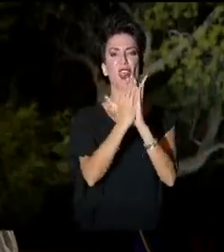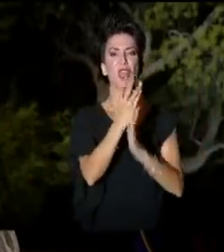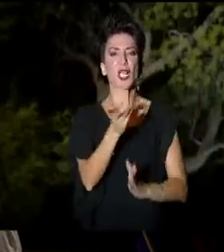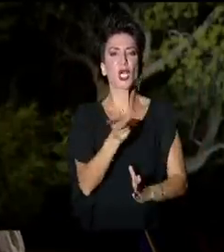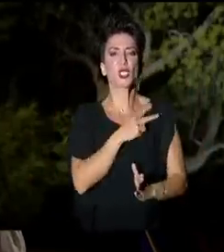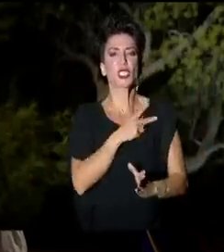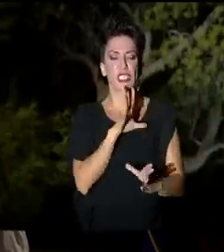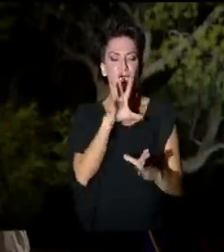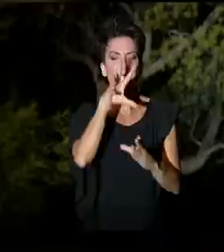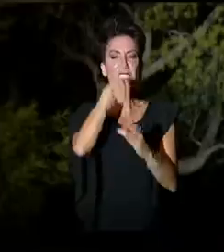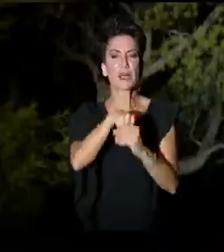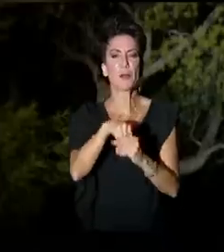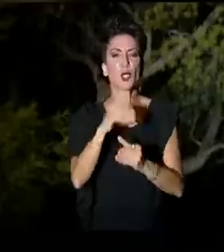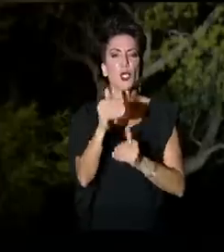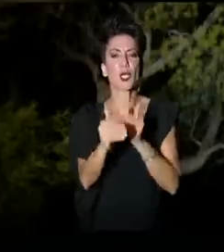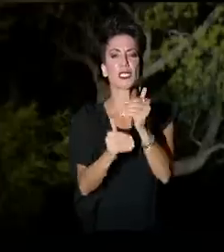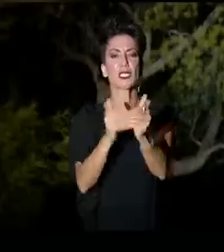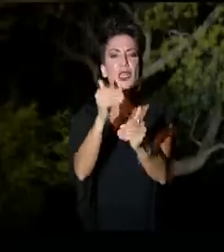στην πολιτική διαδικασία.